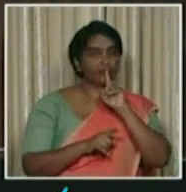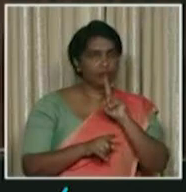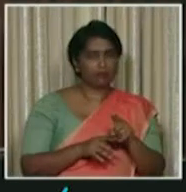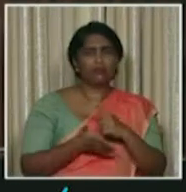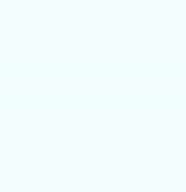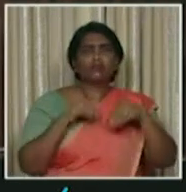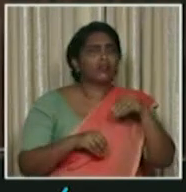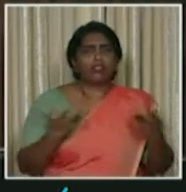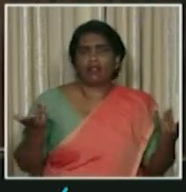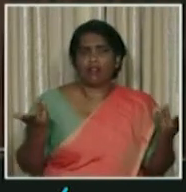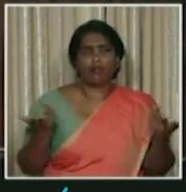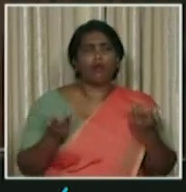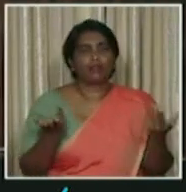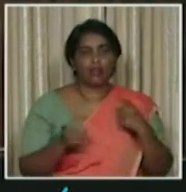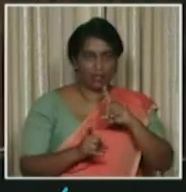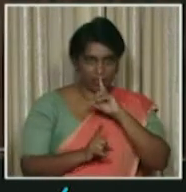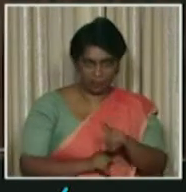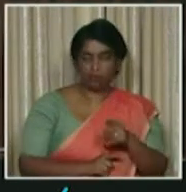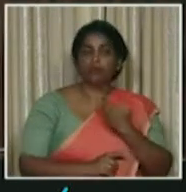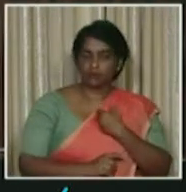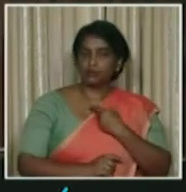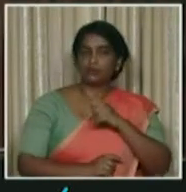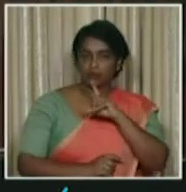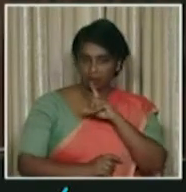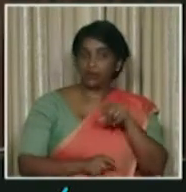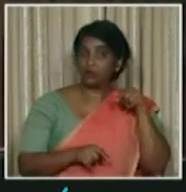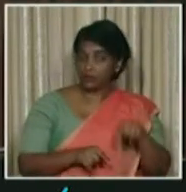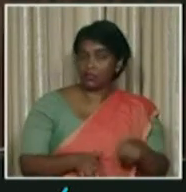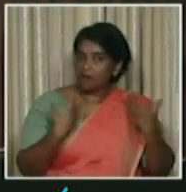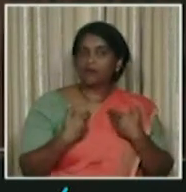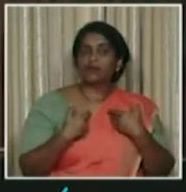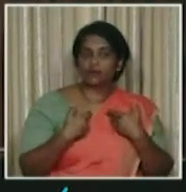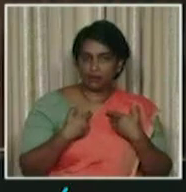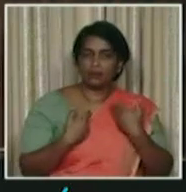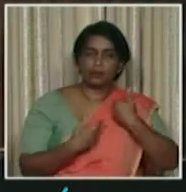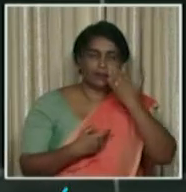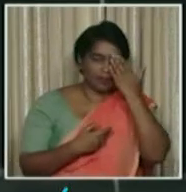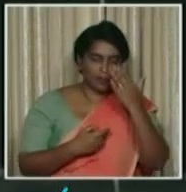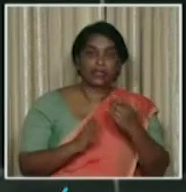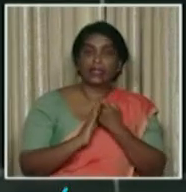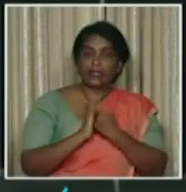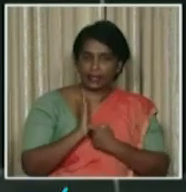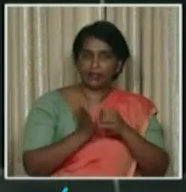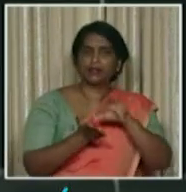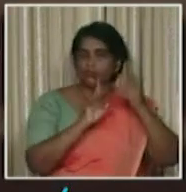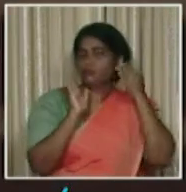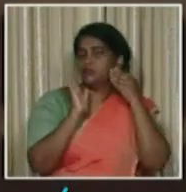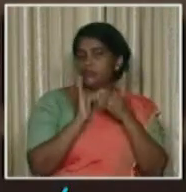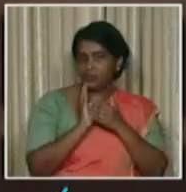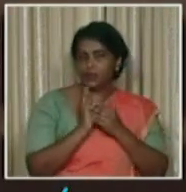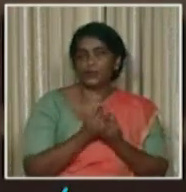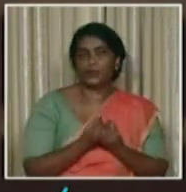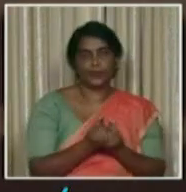තියන්න ඡන්දිකුත් නැහැ මොකද්ද කියලා එහෙමත් කිව්වා. මම කියන්නේ දැන් මේක තියන්නෙම නැත්තම් කරුණාකරලා නීතියක් ගෙනල්ලා මේ නාම යෝජනා අවලංගු කරන්න.